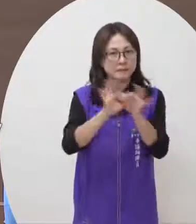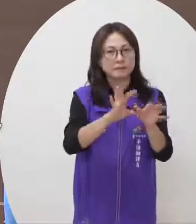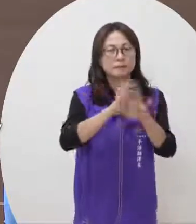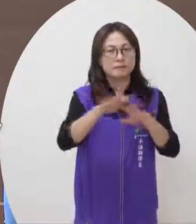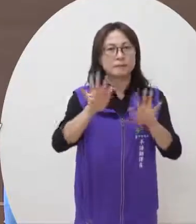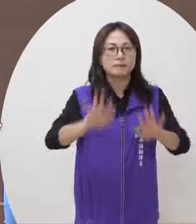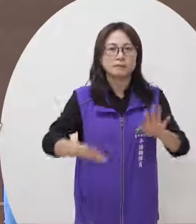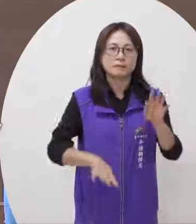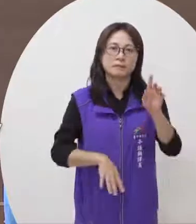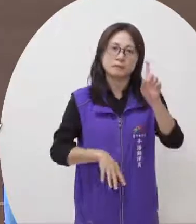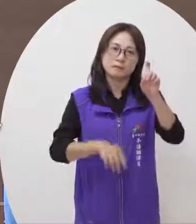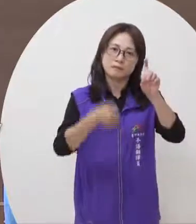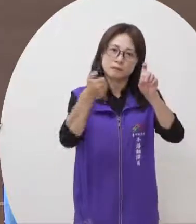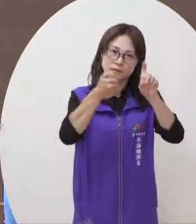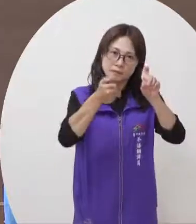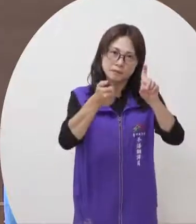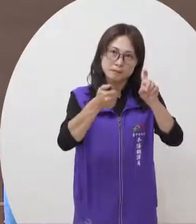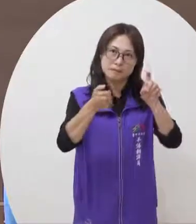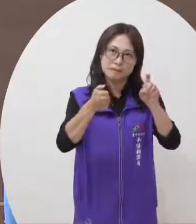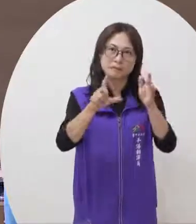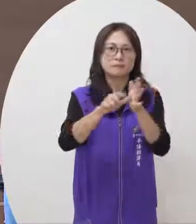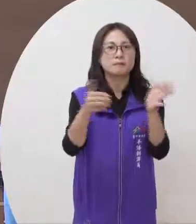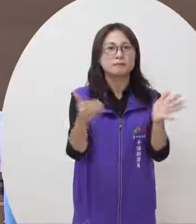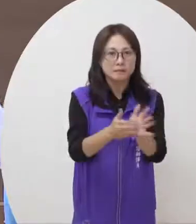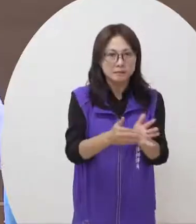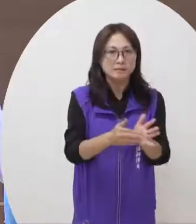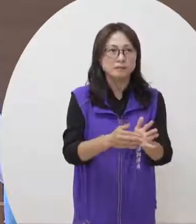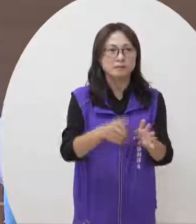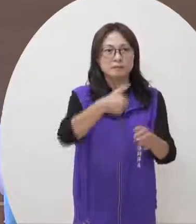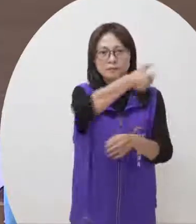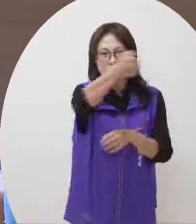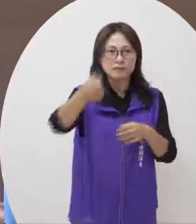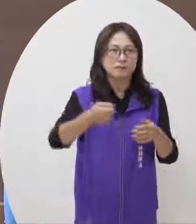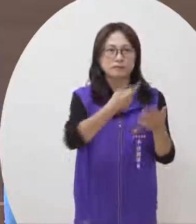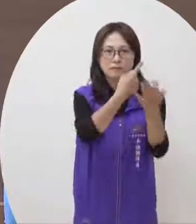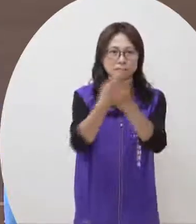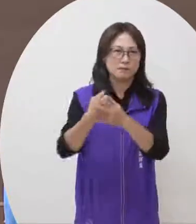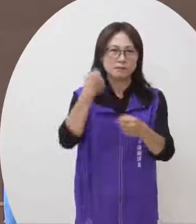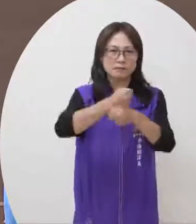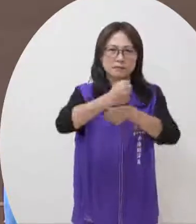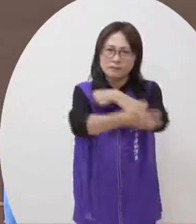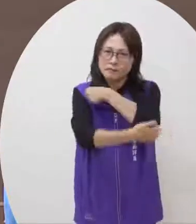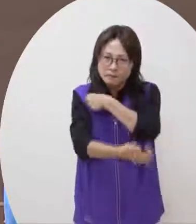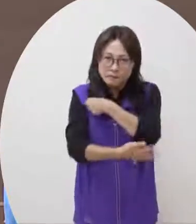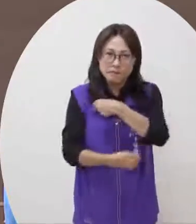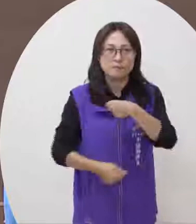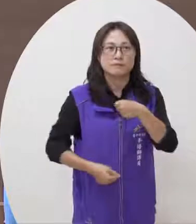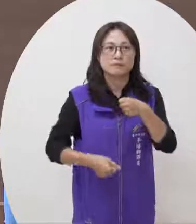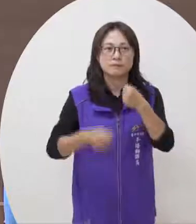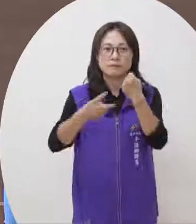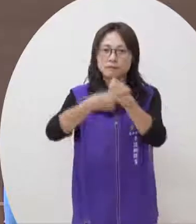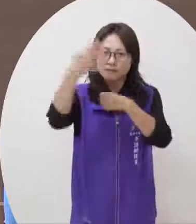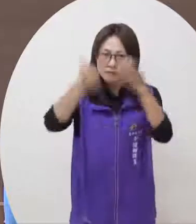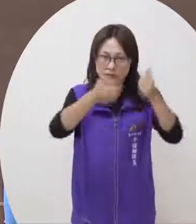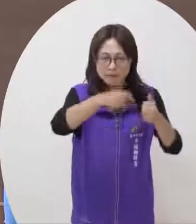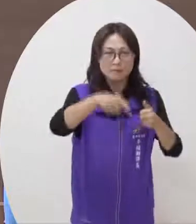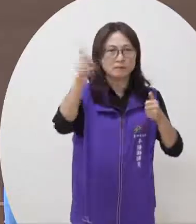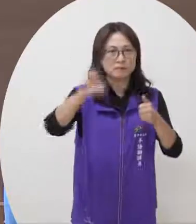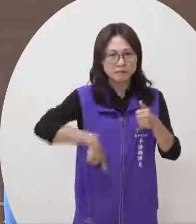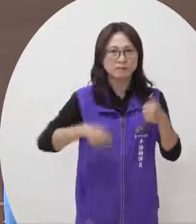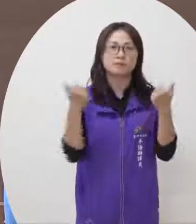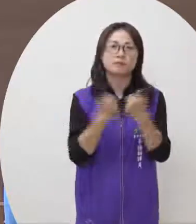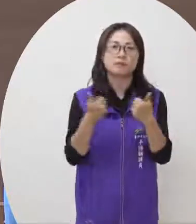们所有的这个与会人员，今天花了一上午的时间来召开市政会议哈。那我们如果还